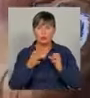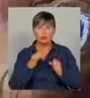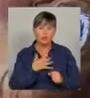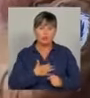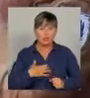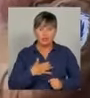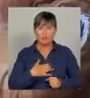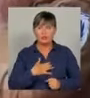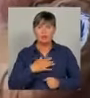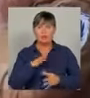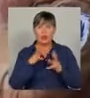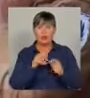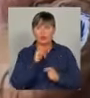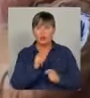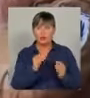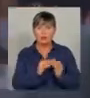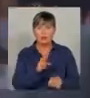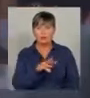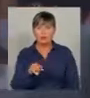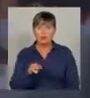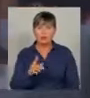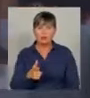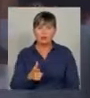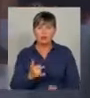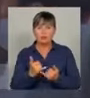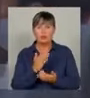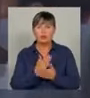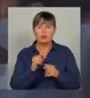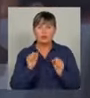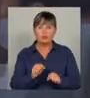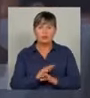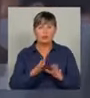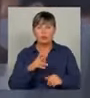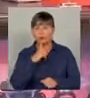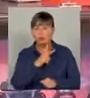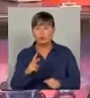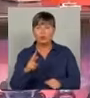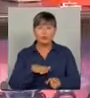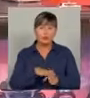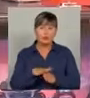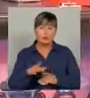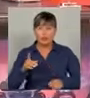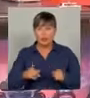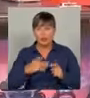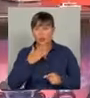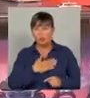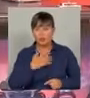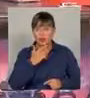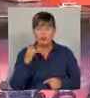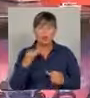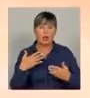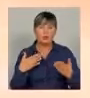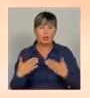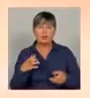основательно, ведь на кону общий призовой фонд 10 миллионов тенге. У гостей есть возможность не только увидеть воплотившихся в реальность любимых героев, но и